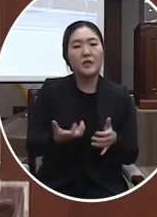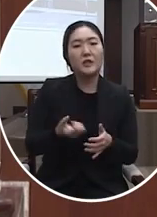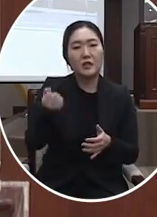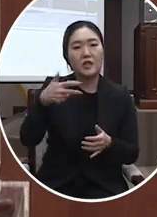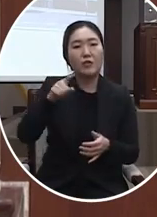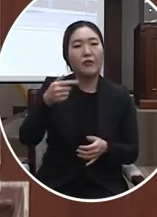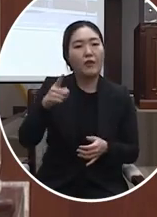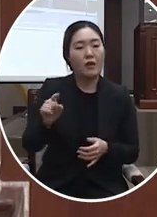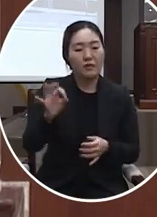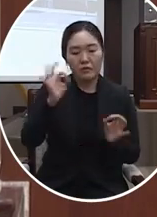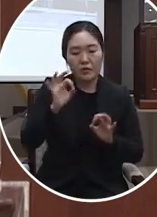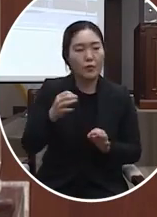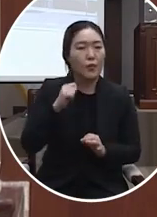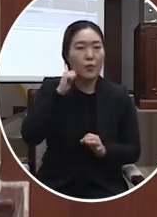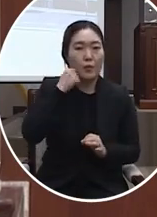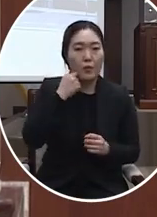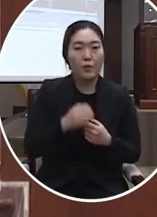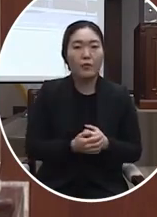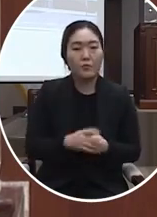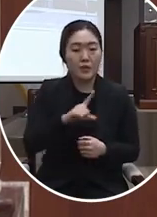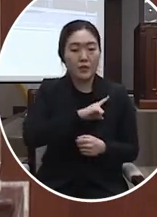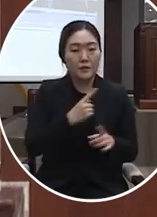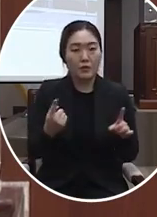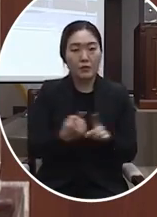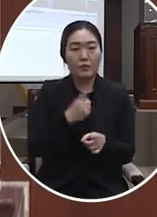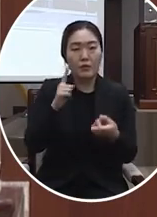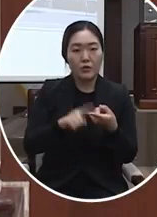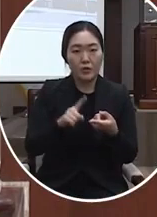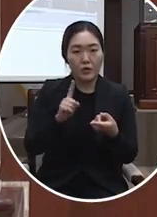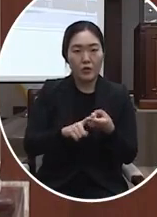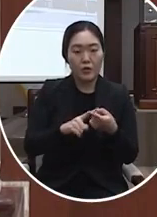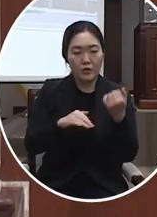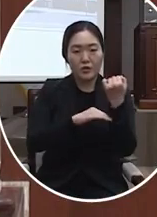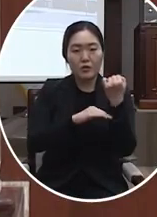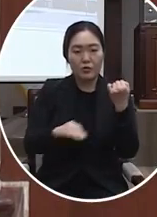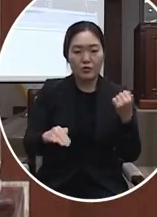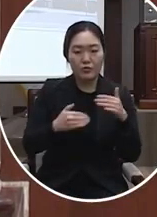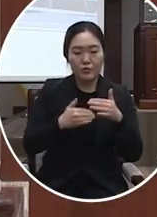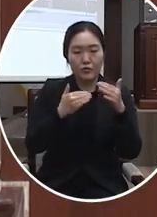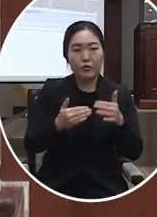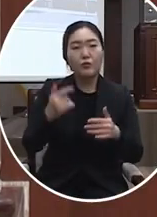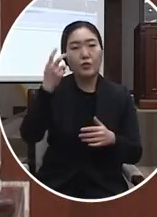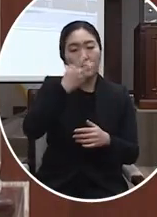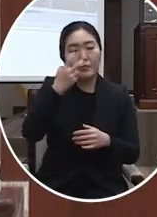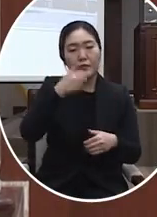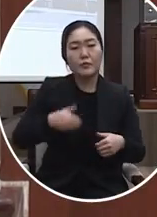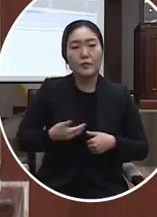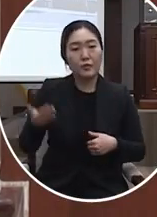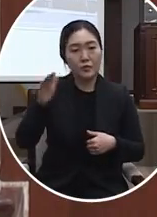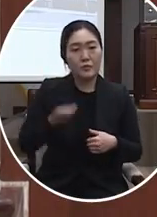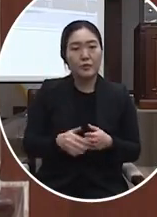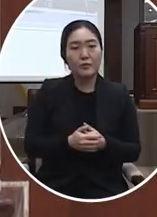찾지 못했습니다. 명칭 변경에 따른 기준이나 절차를 검토해봐야 하겠습니다만 향후